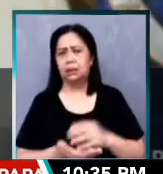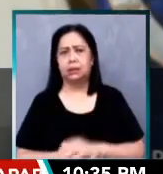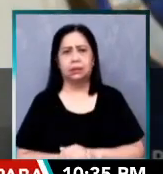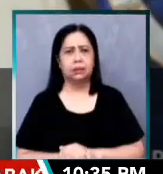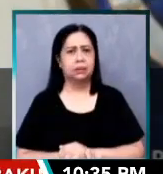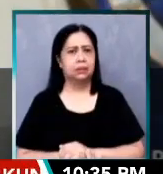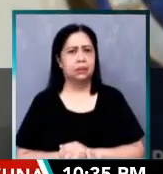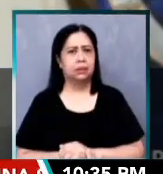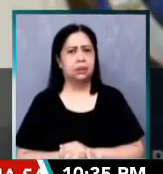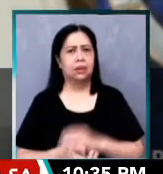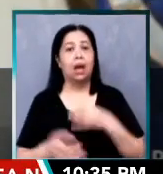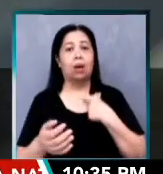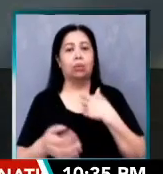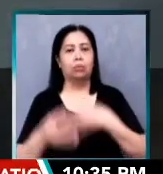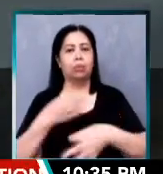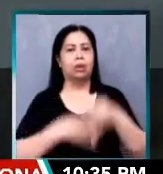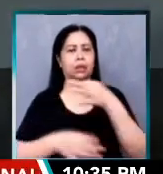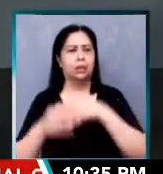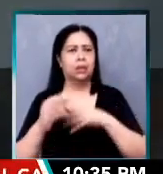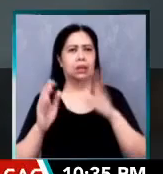papalitan ko lang yan barang araw.